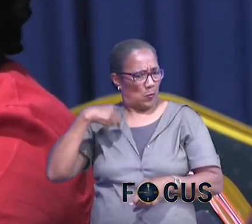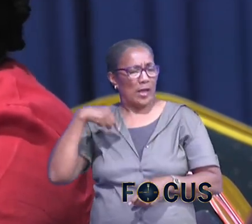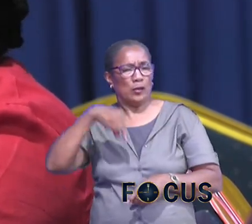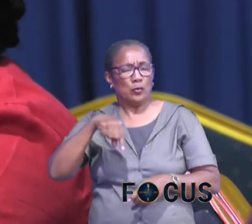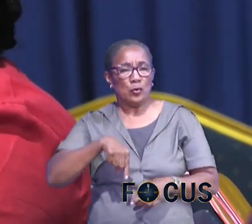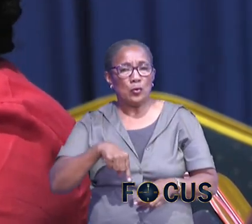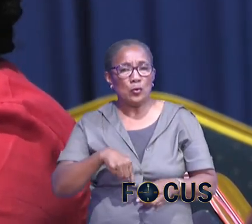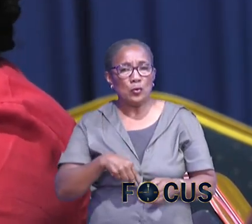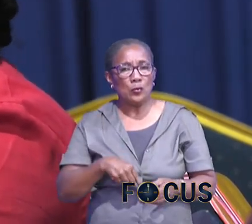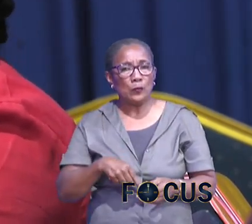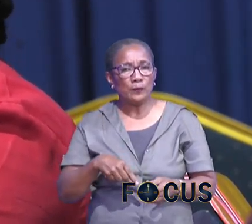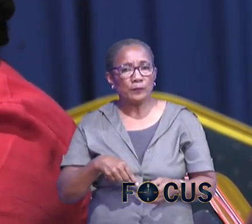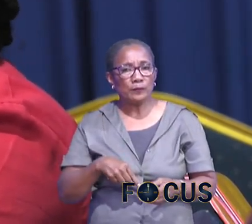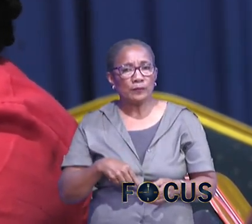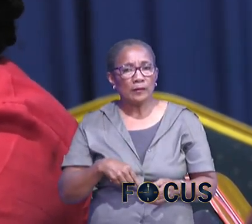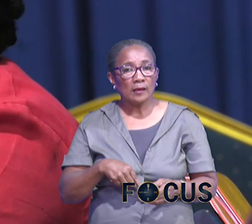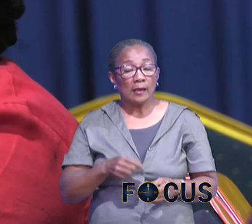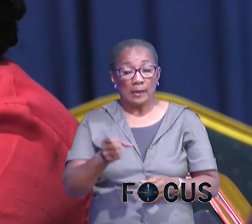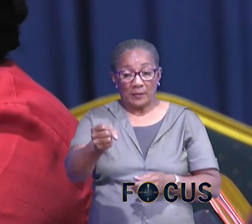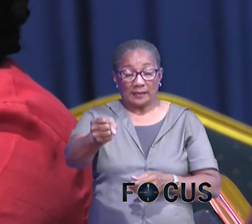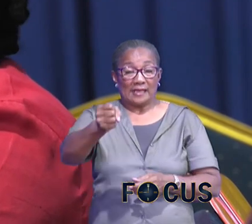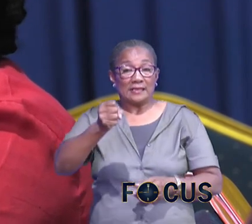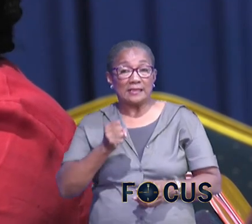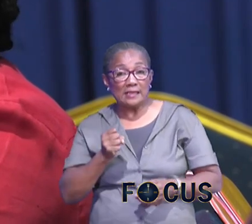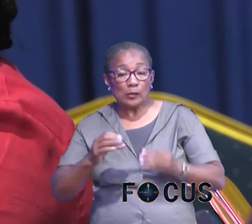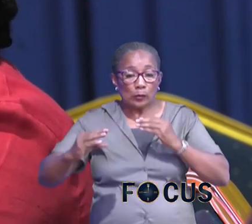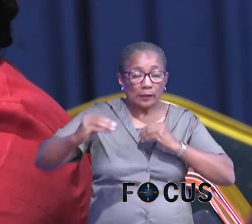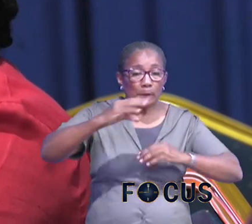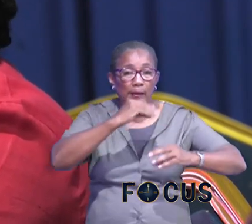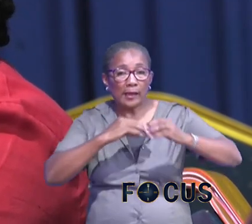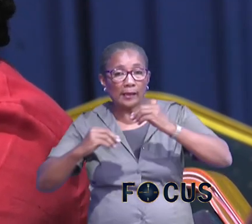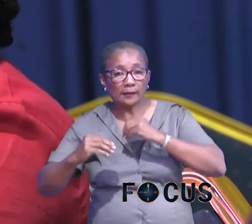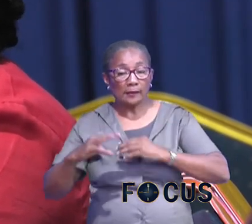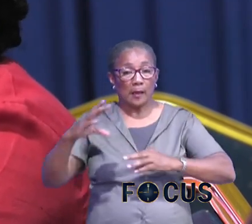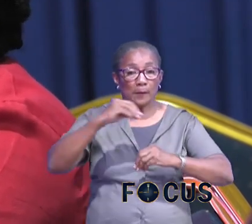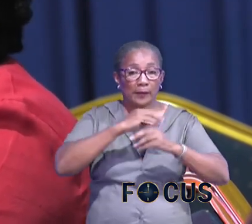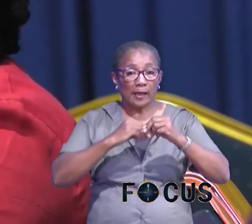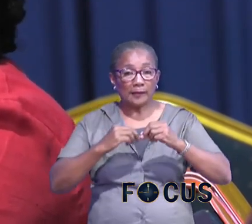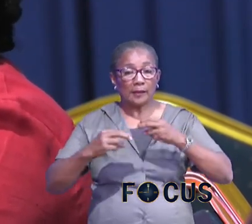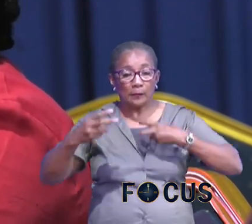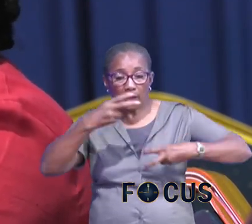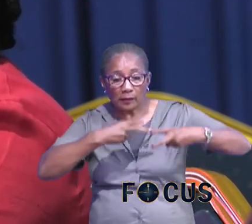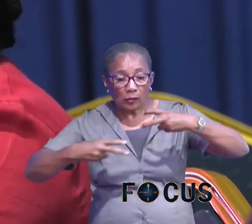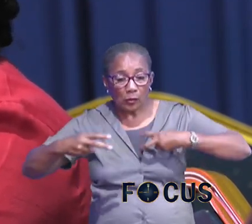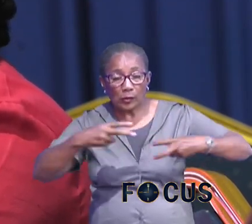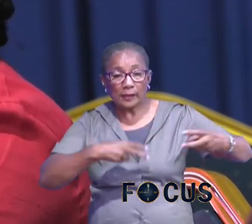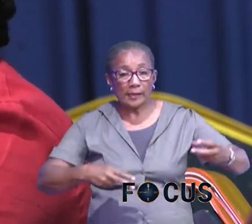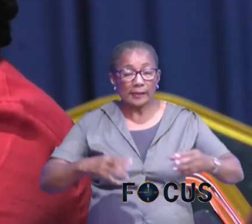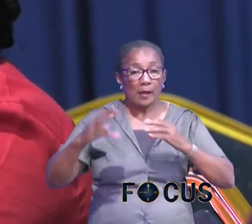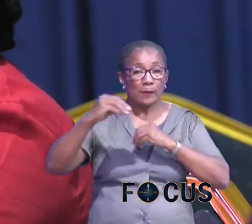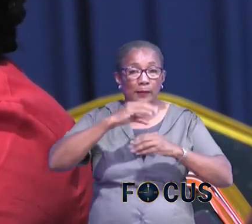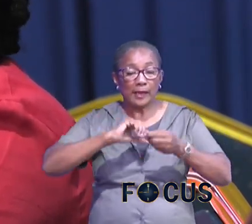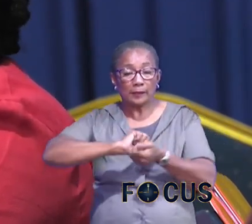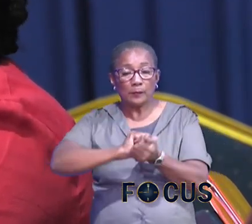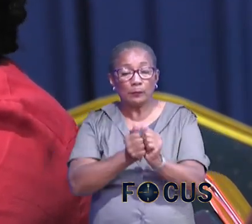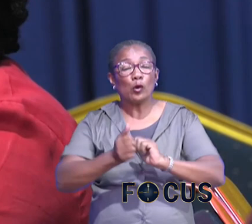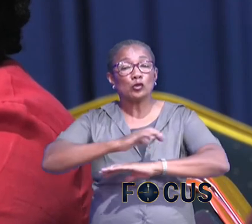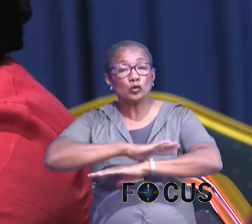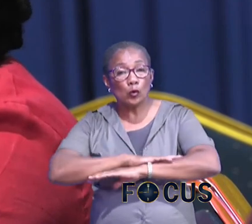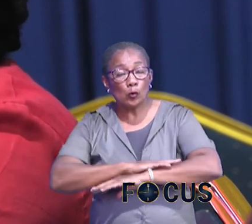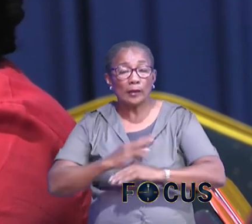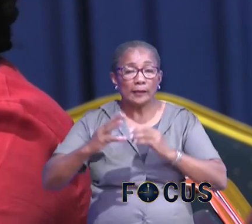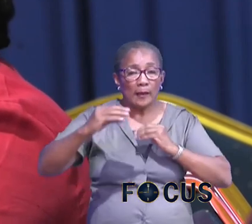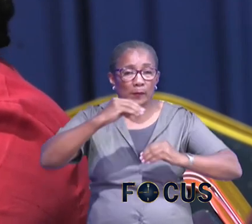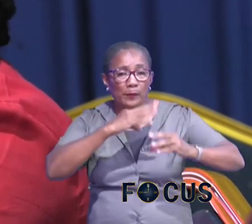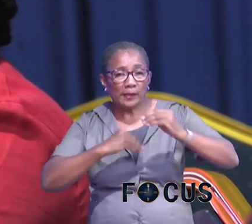bezig casino's te praten. We praten met de horeca. We praten met sportscholen. We praten